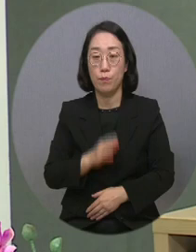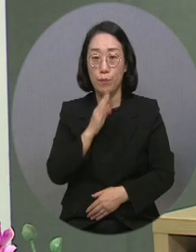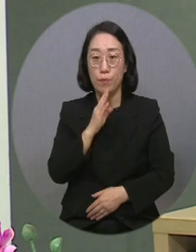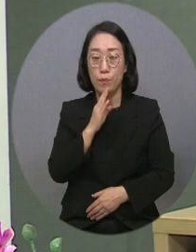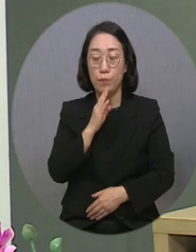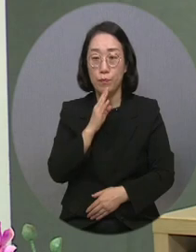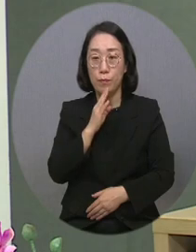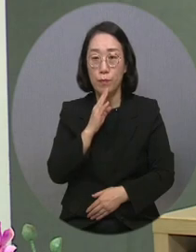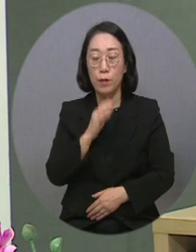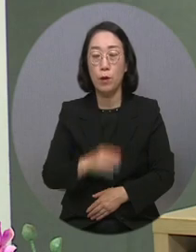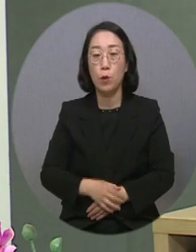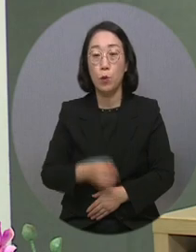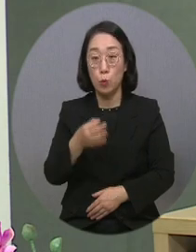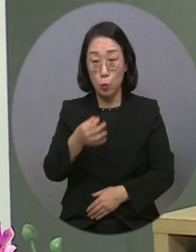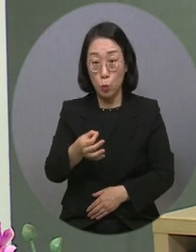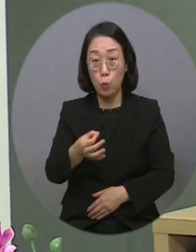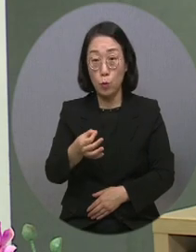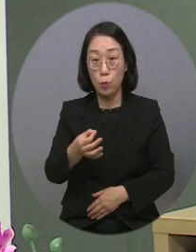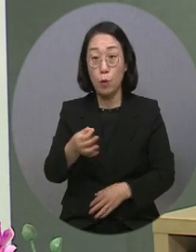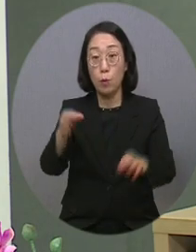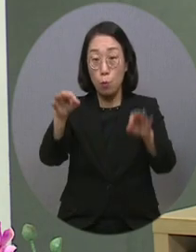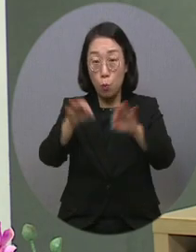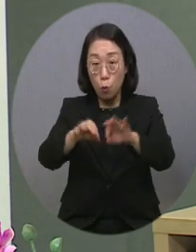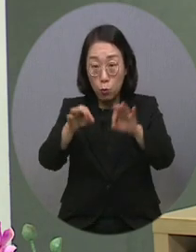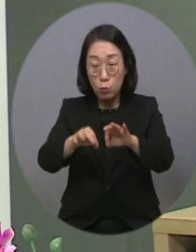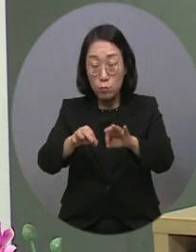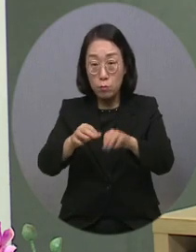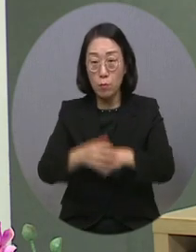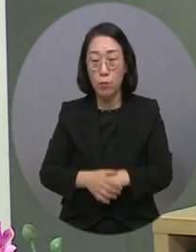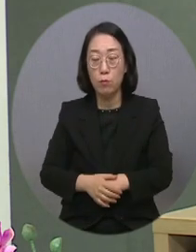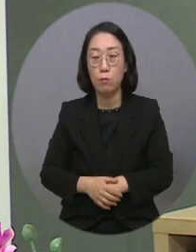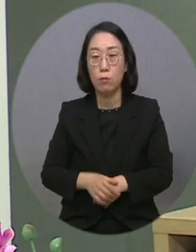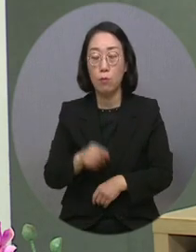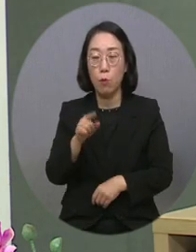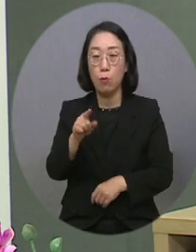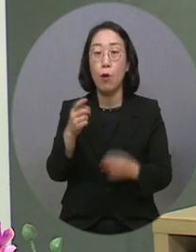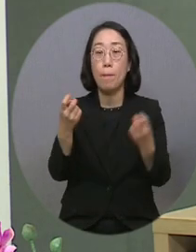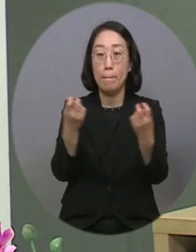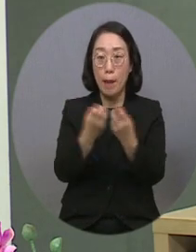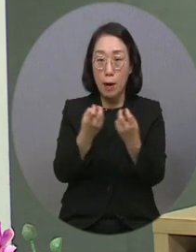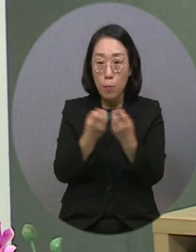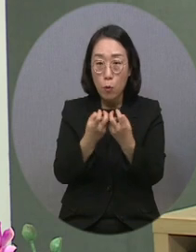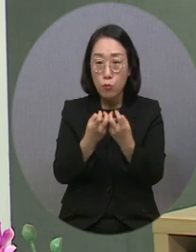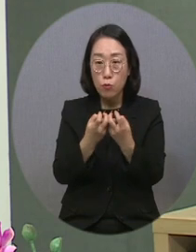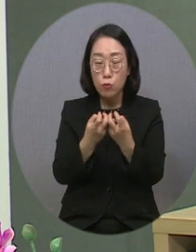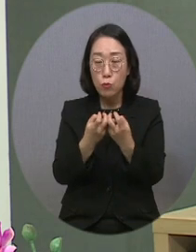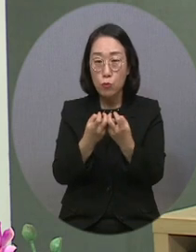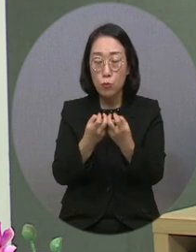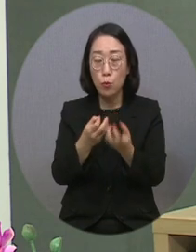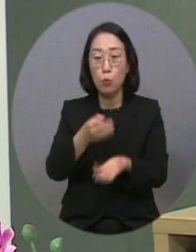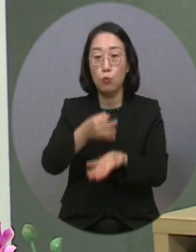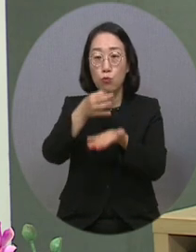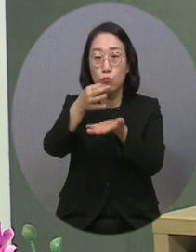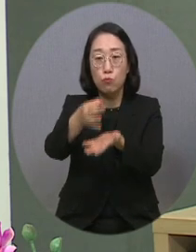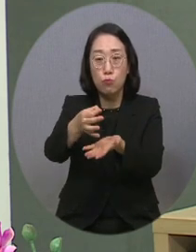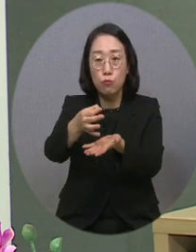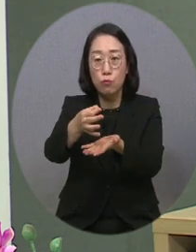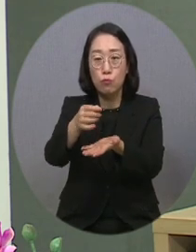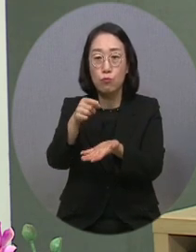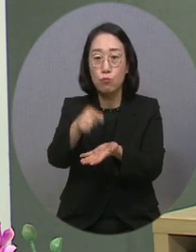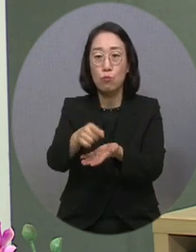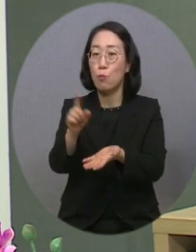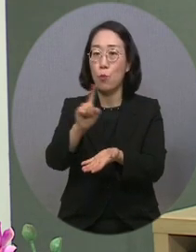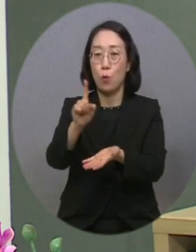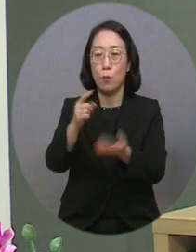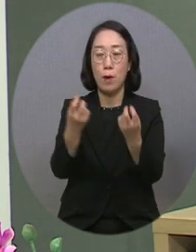예. 그러니까 기증을 하면은 어떤 방법으로 어디에다가 기증을 하는 건지 예. 그걸 조금 소개해